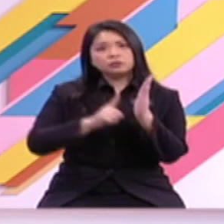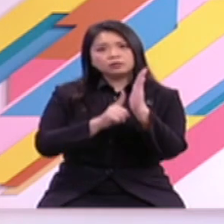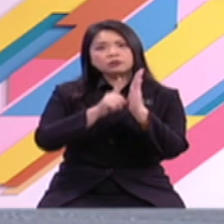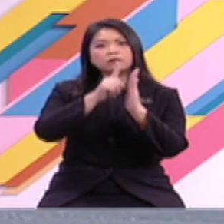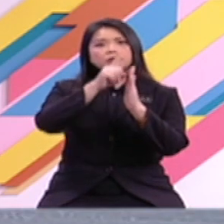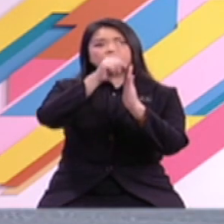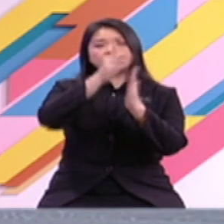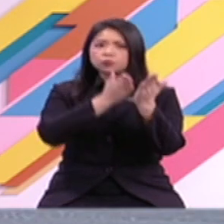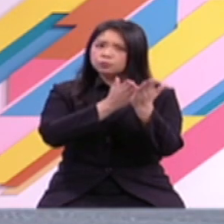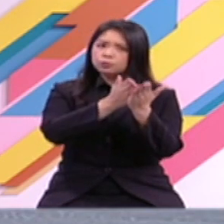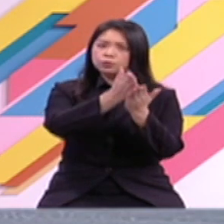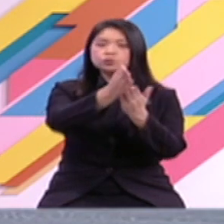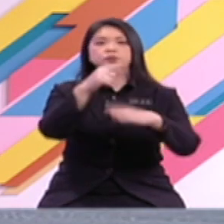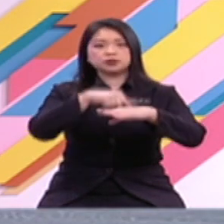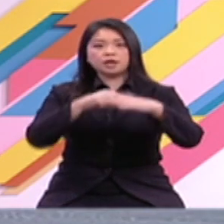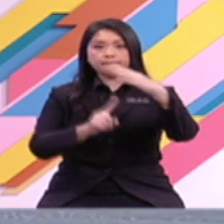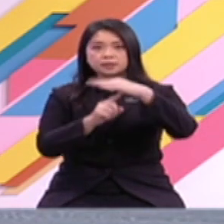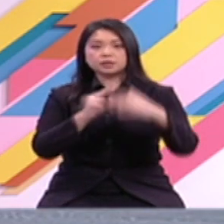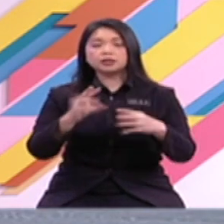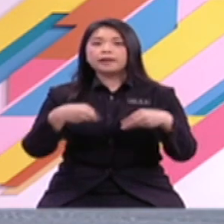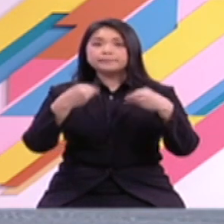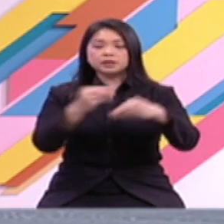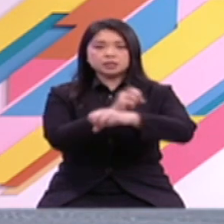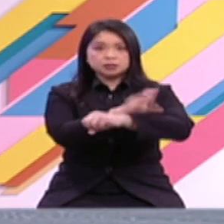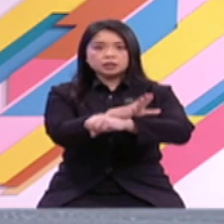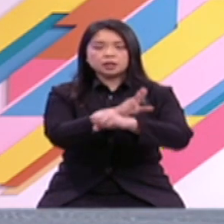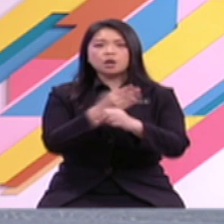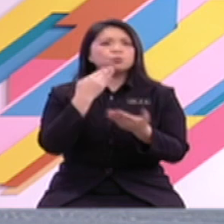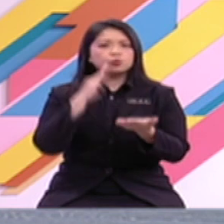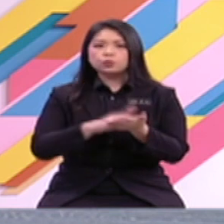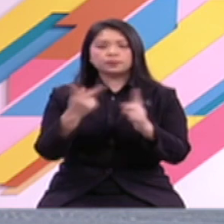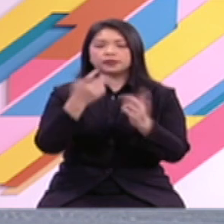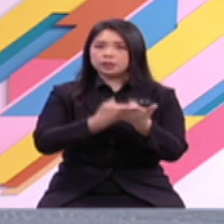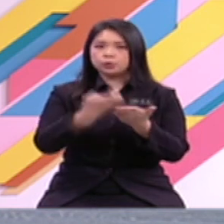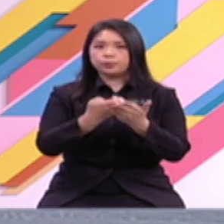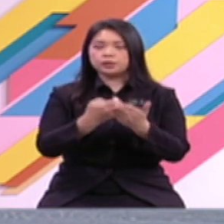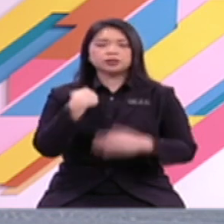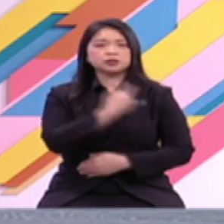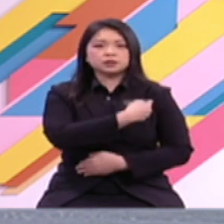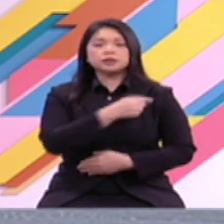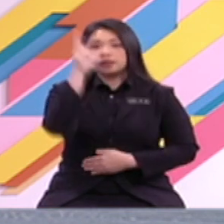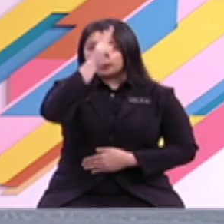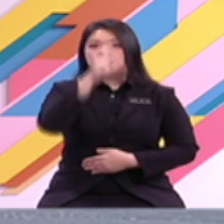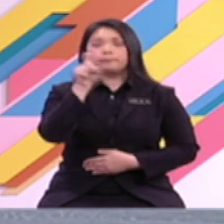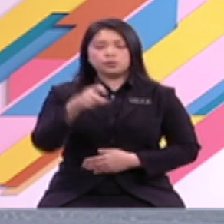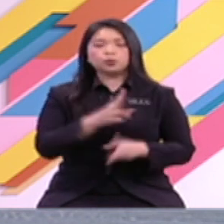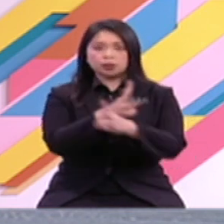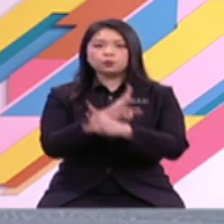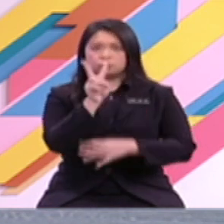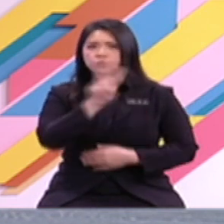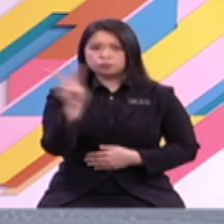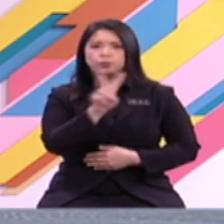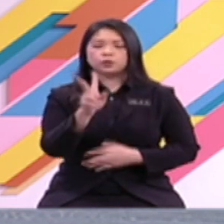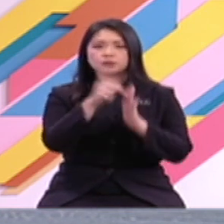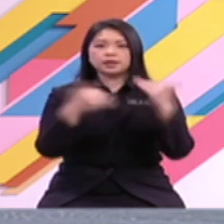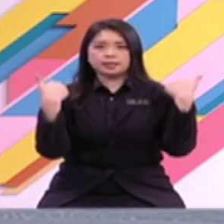berterusan di pasaran ke ini memiliki senyum buruklah kepada ekonomi Cipta dari kerajaan perlu kawal 22 ke ada